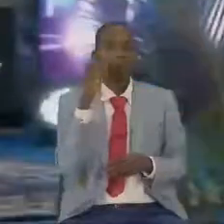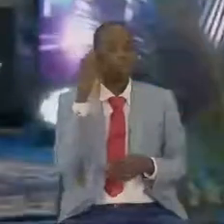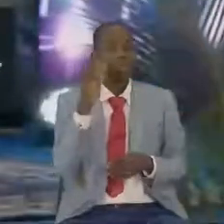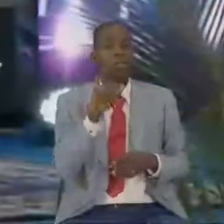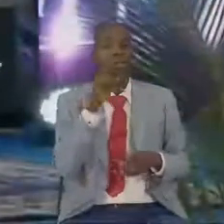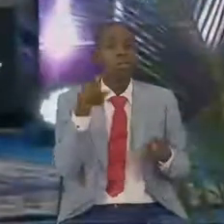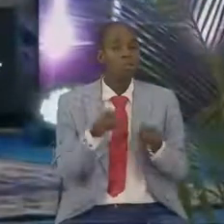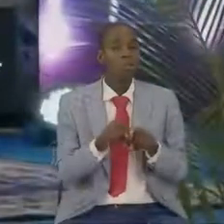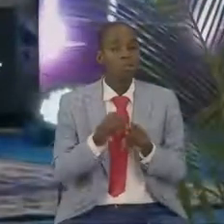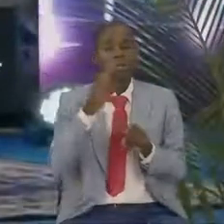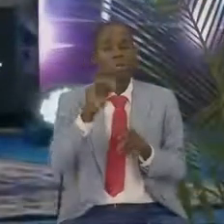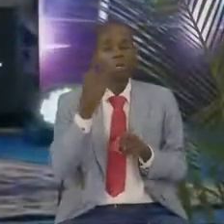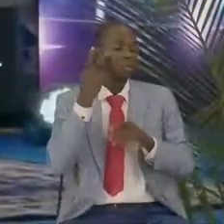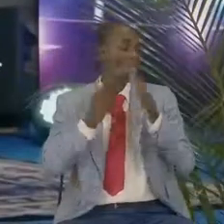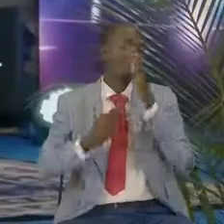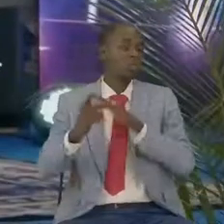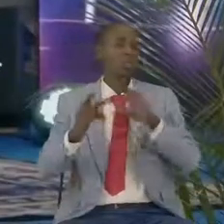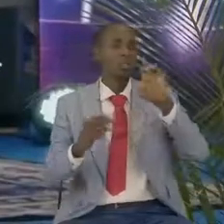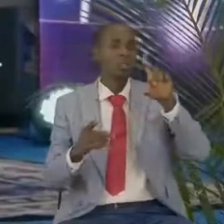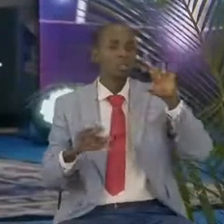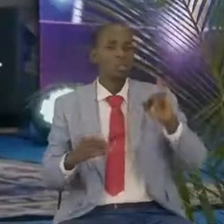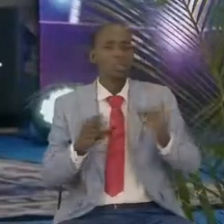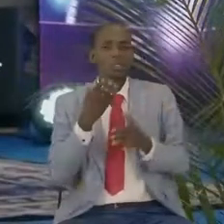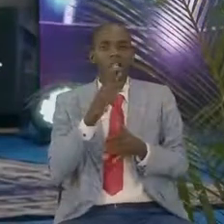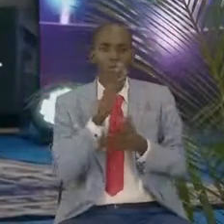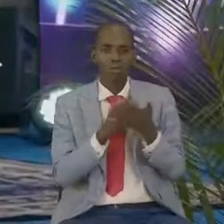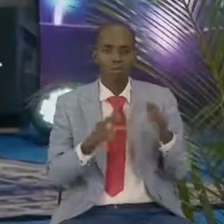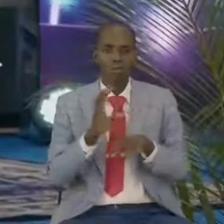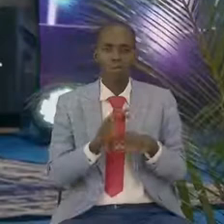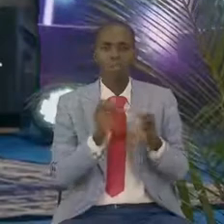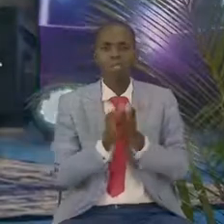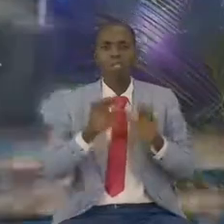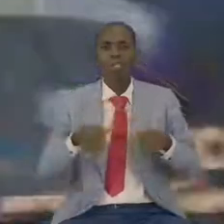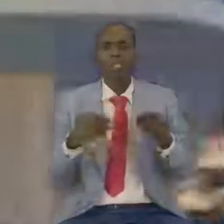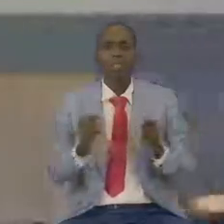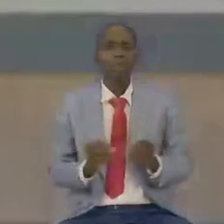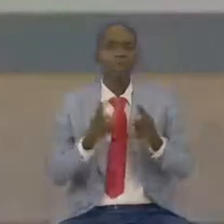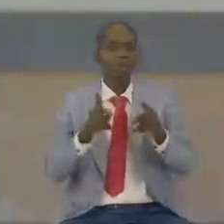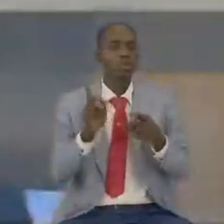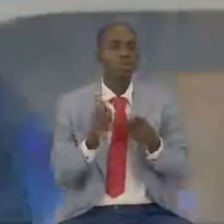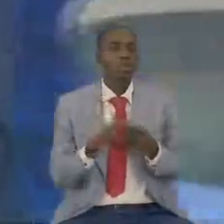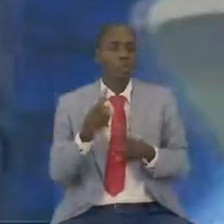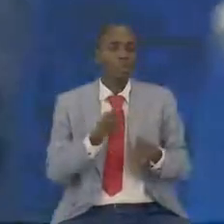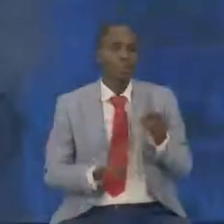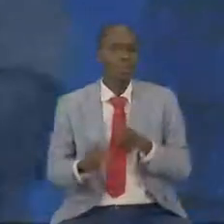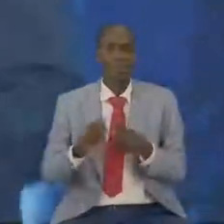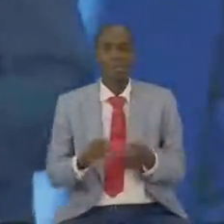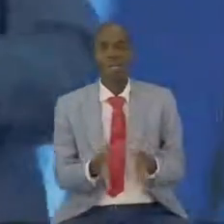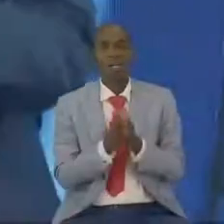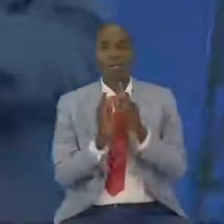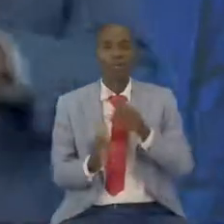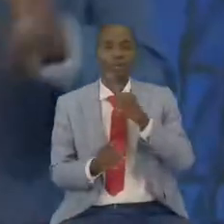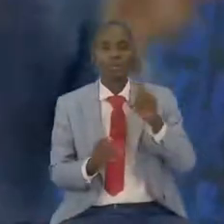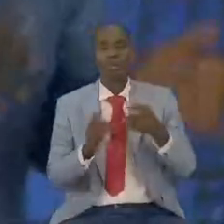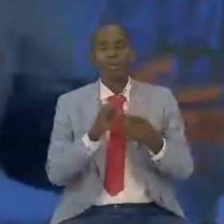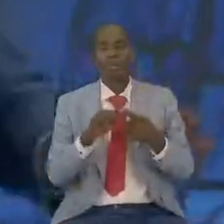On n'entendait pas sa voix. Il y a certaines églises qui donnent la chance aux gens de poser des questions. Quand